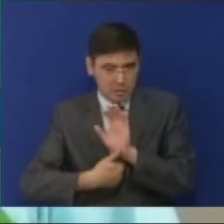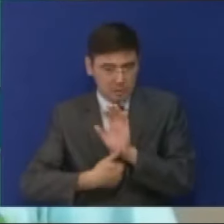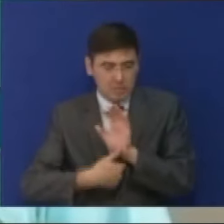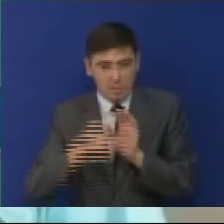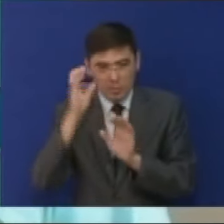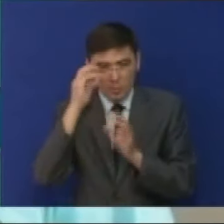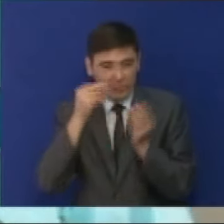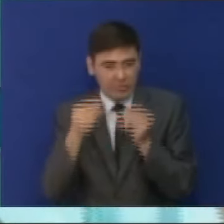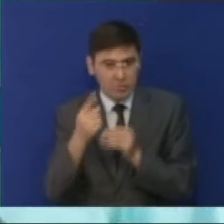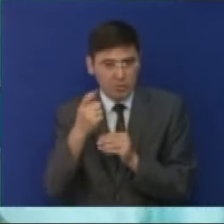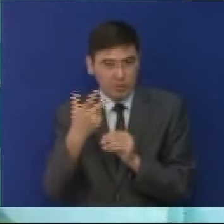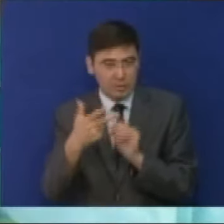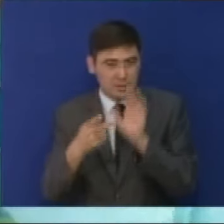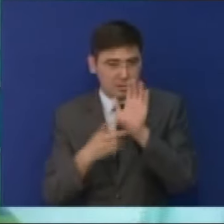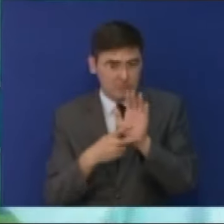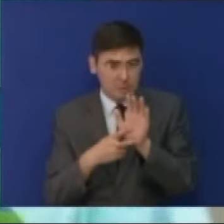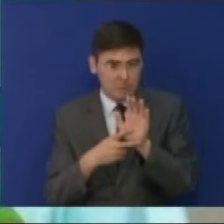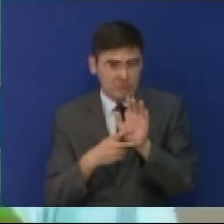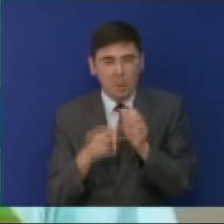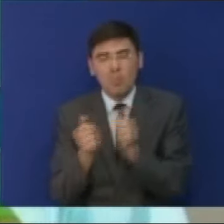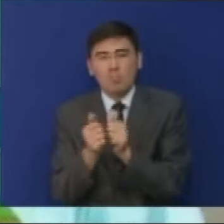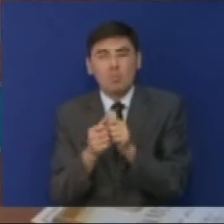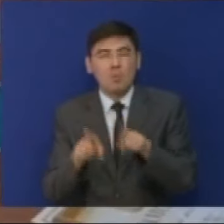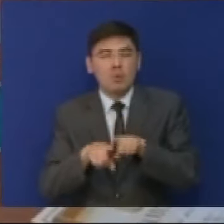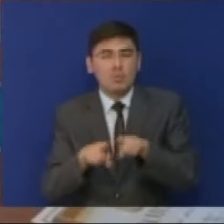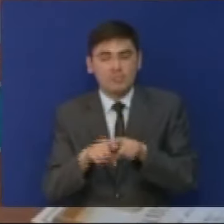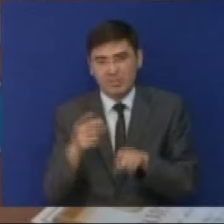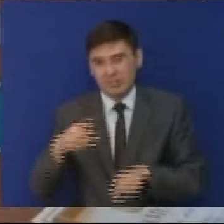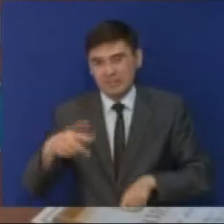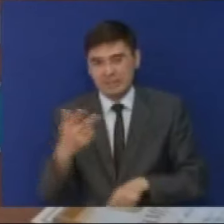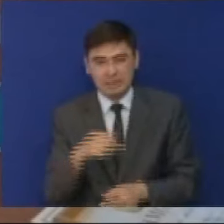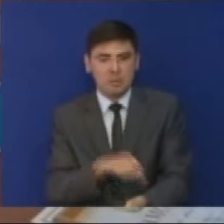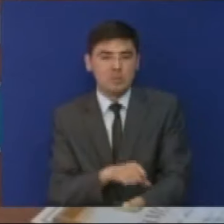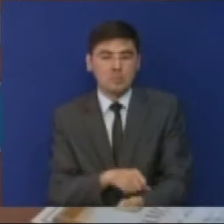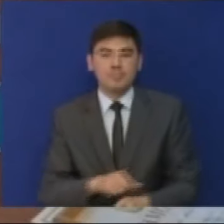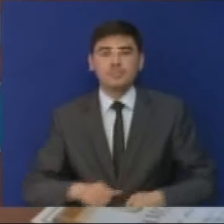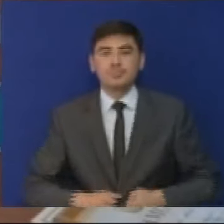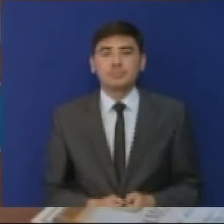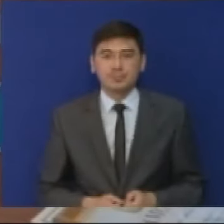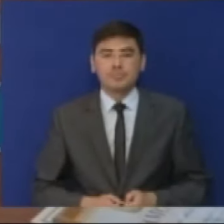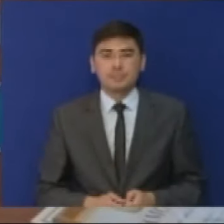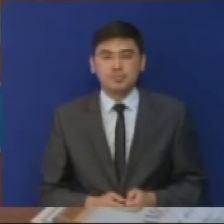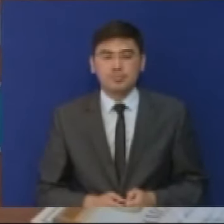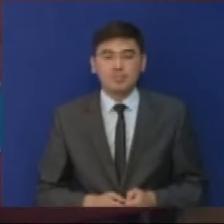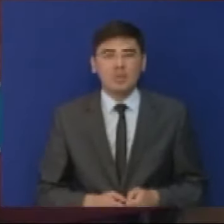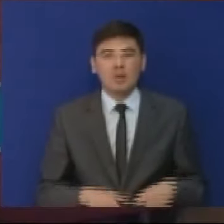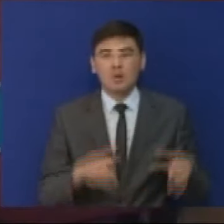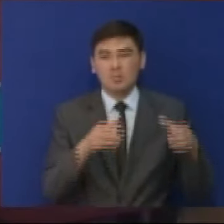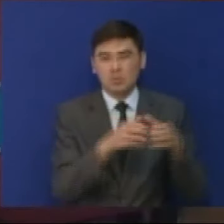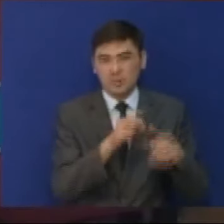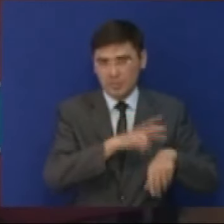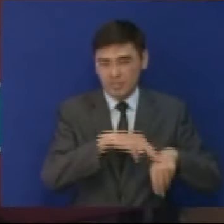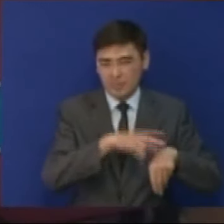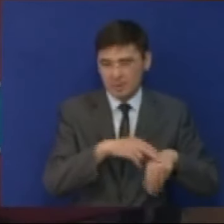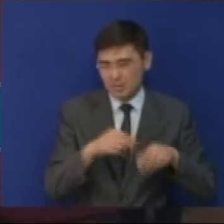126, психотропных 137 и прекурсоров 23. Всего за 6 месяцев текущего года отделом по противодействию